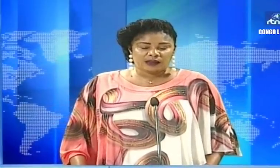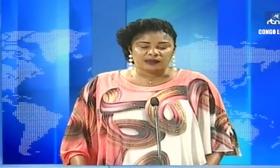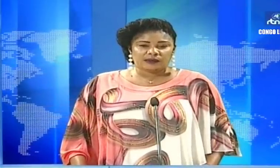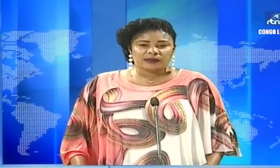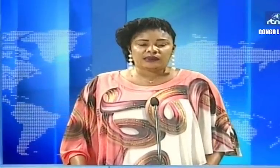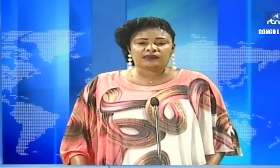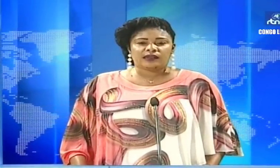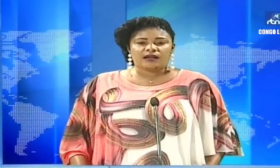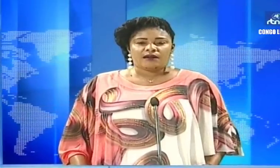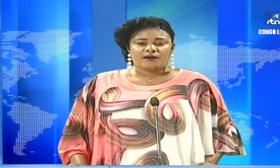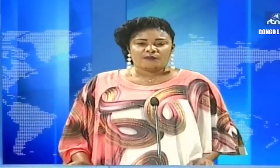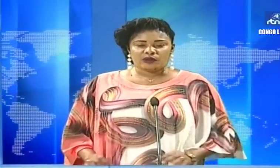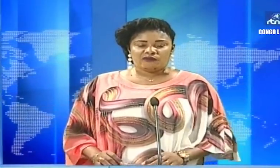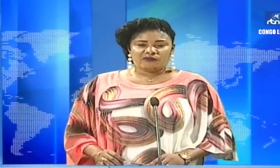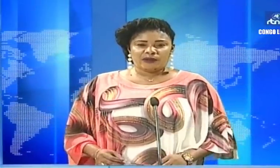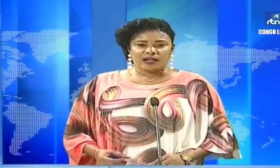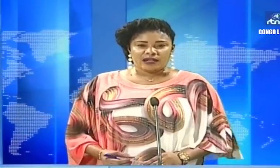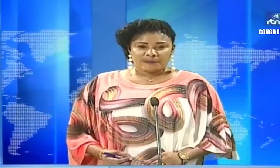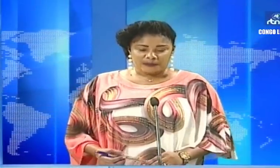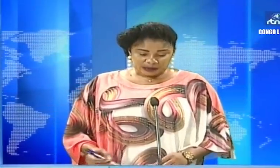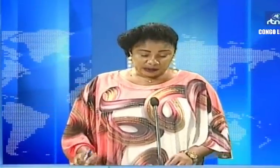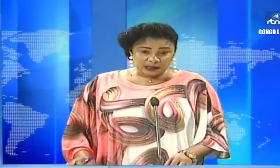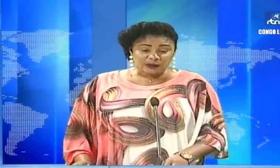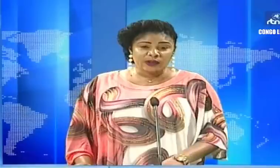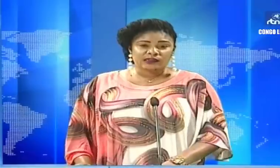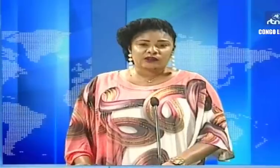et Ndalissa. Portez-vous bien et